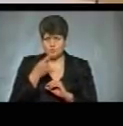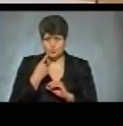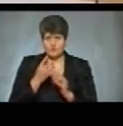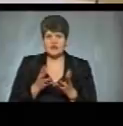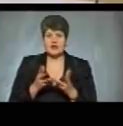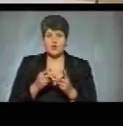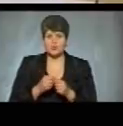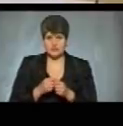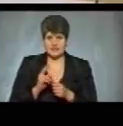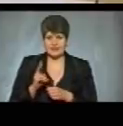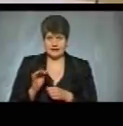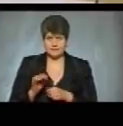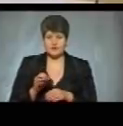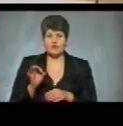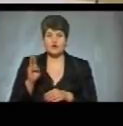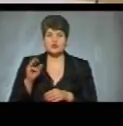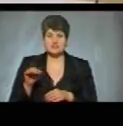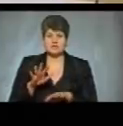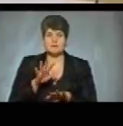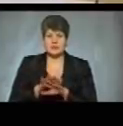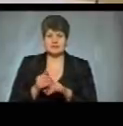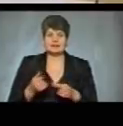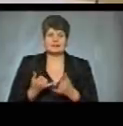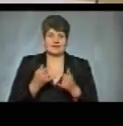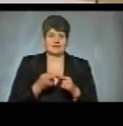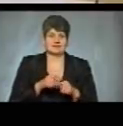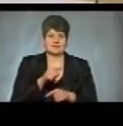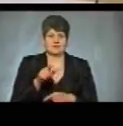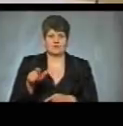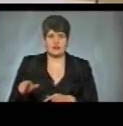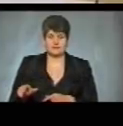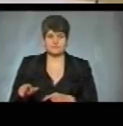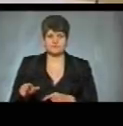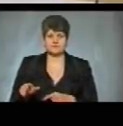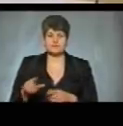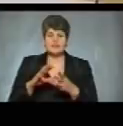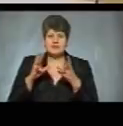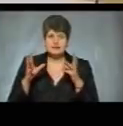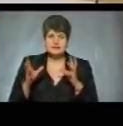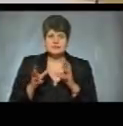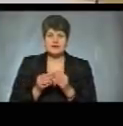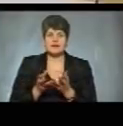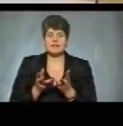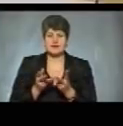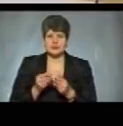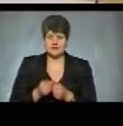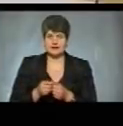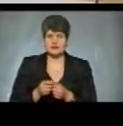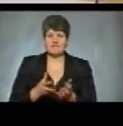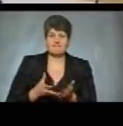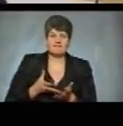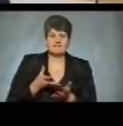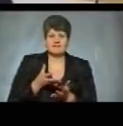особові рахунки в Ощадбанк для цих людей. Разом з тим, загальна кількість